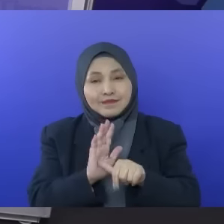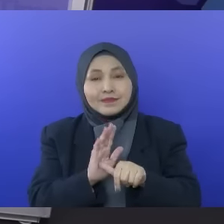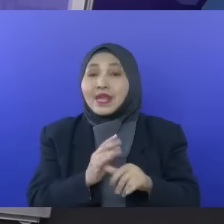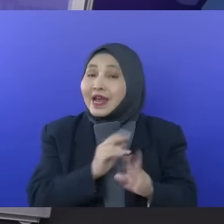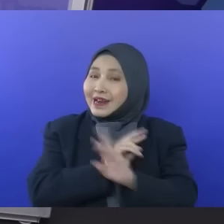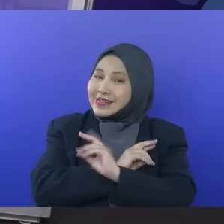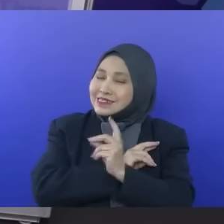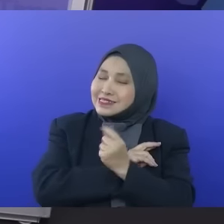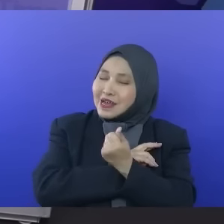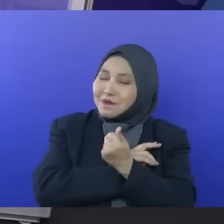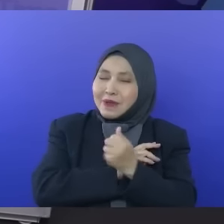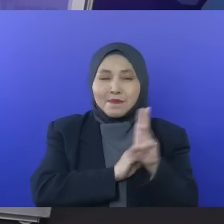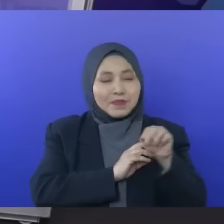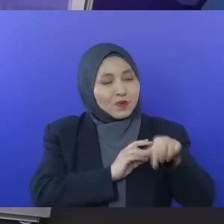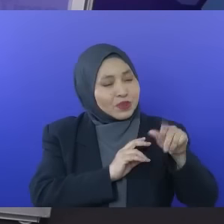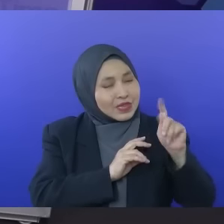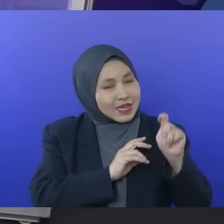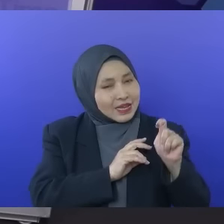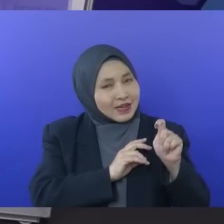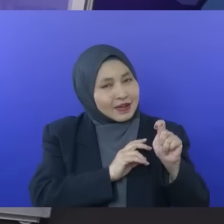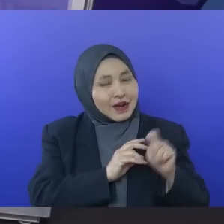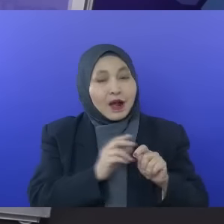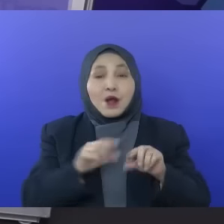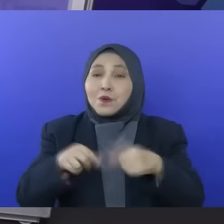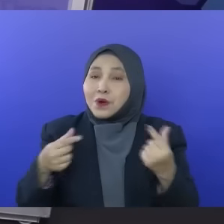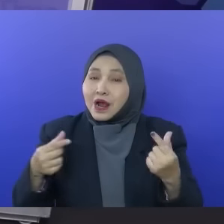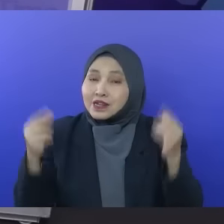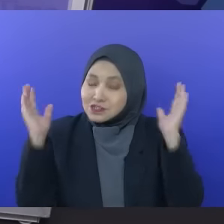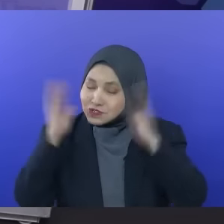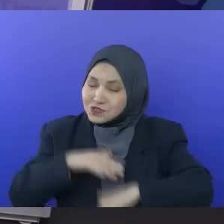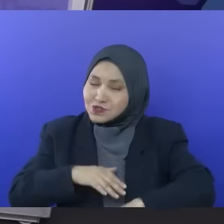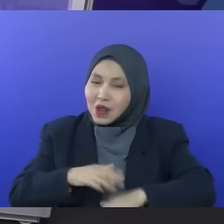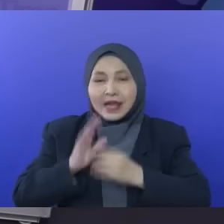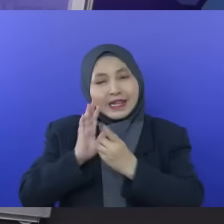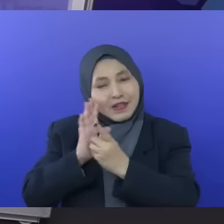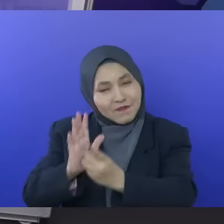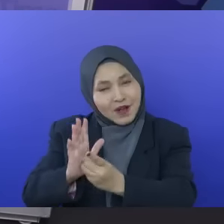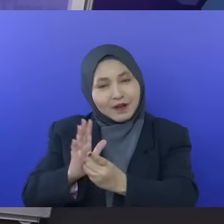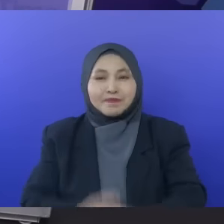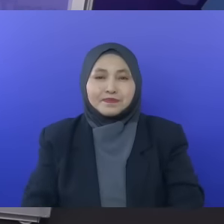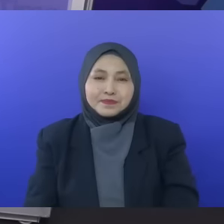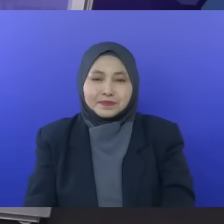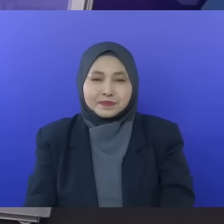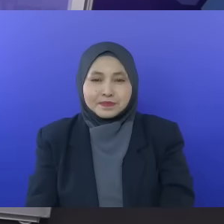kita lihat sebentar dalam main Quran salat dan